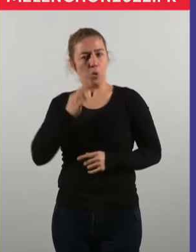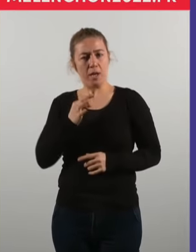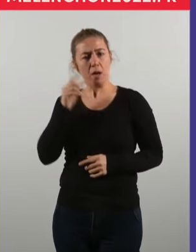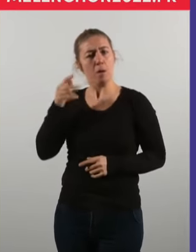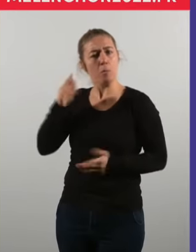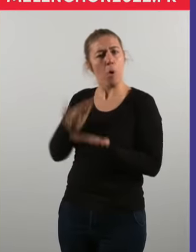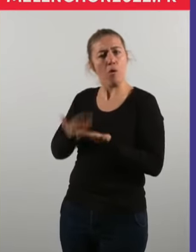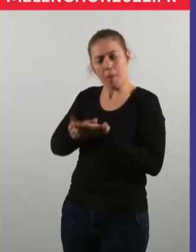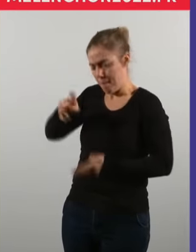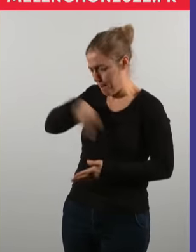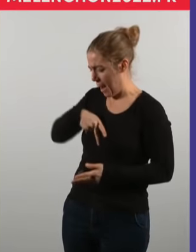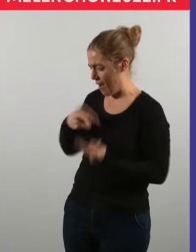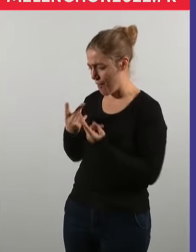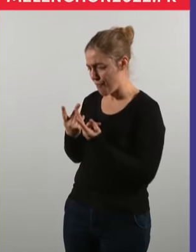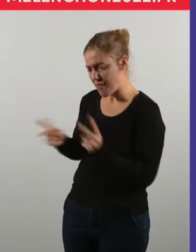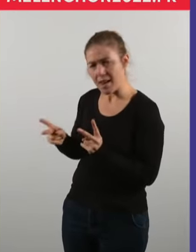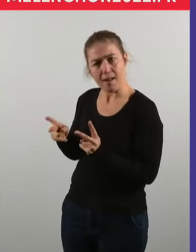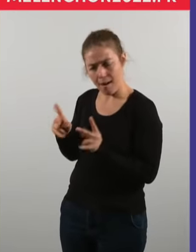ville.